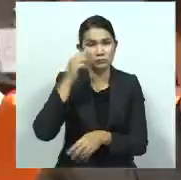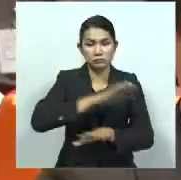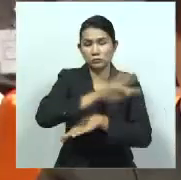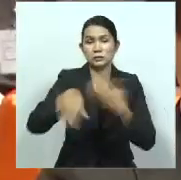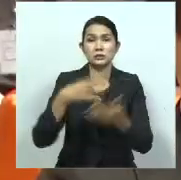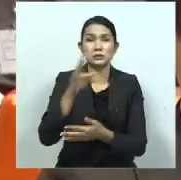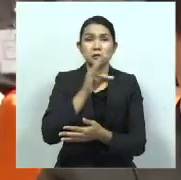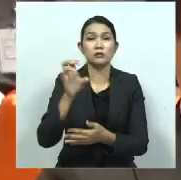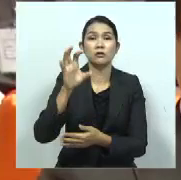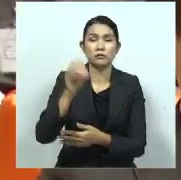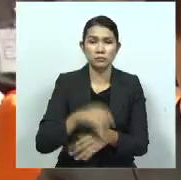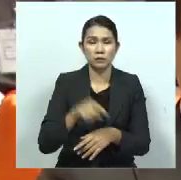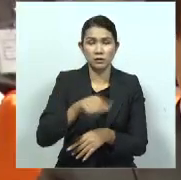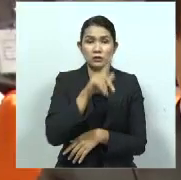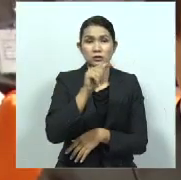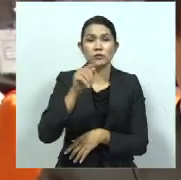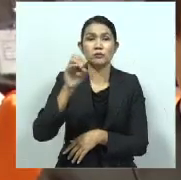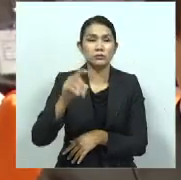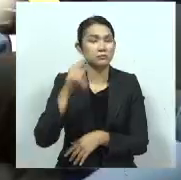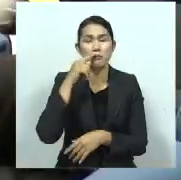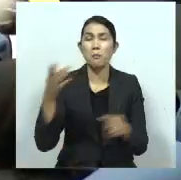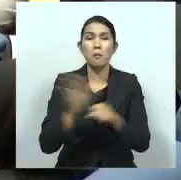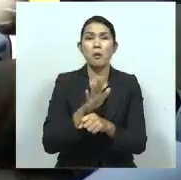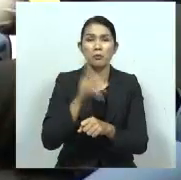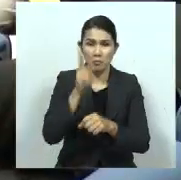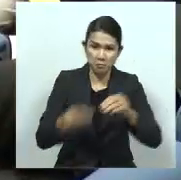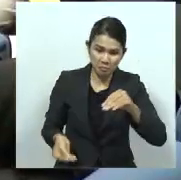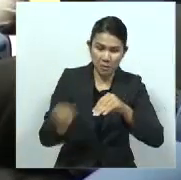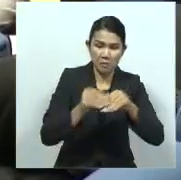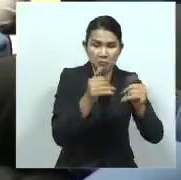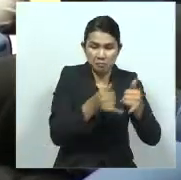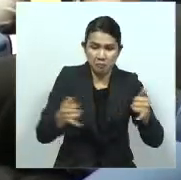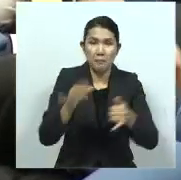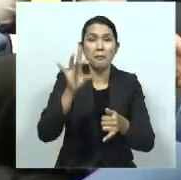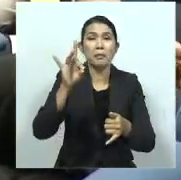ที่นั่งเลยนะครับห้องประชุม TOT นี้ที่นั่งไม่พอต้องเพิ่มเข้าไปประมาณ80กว่าที่นั่งครับ